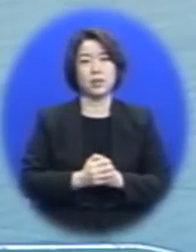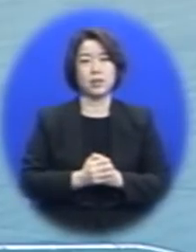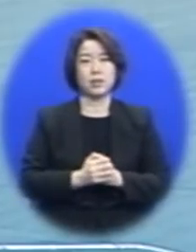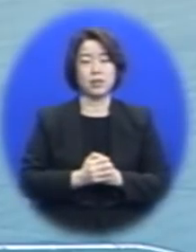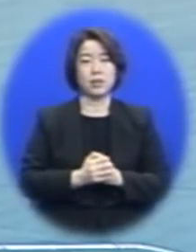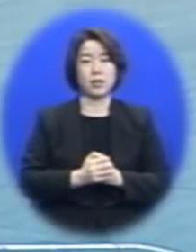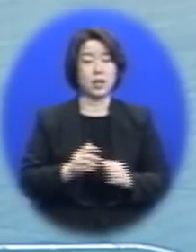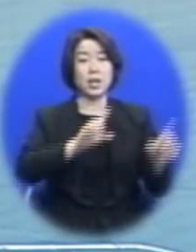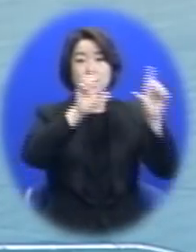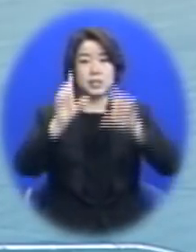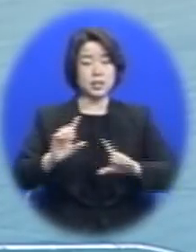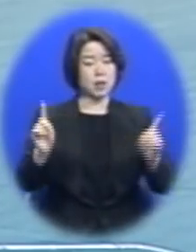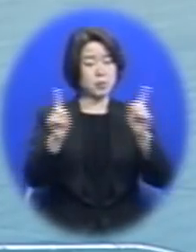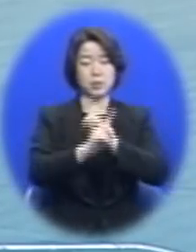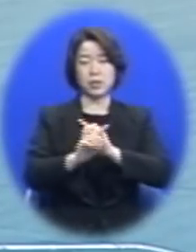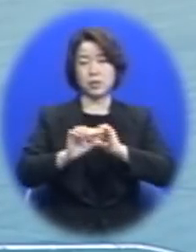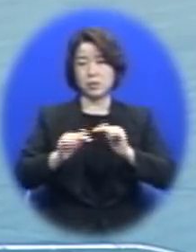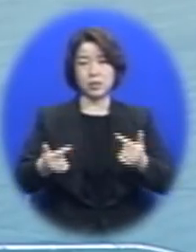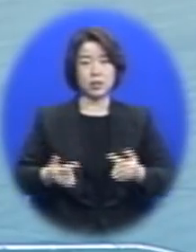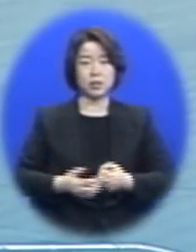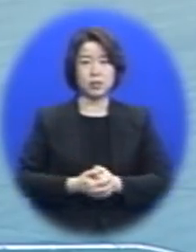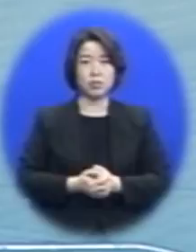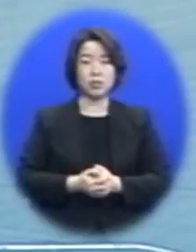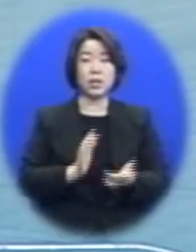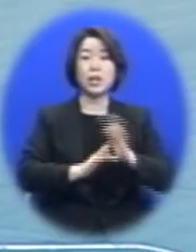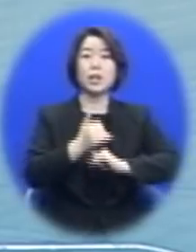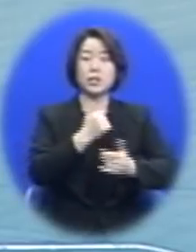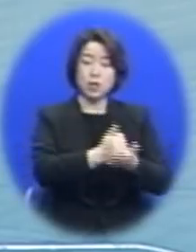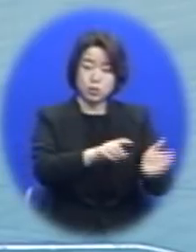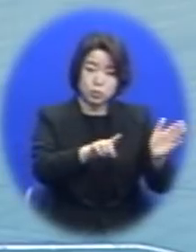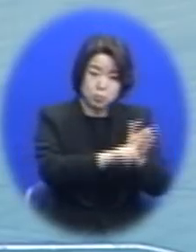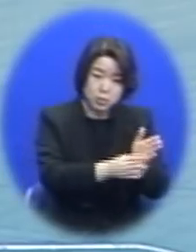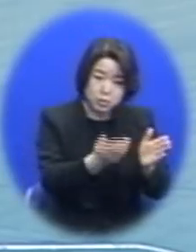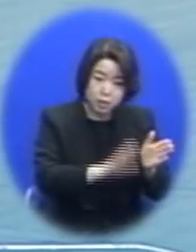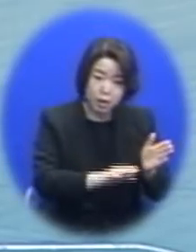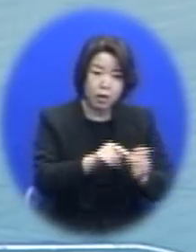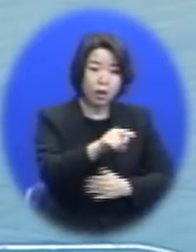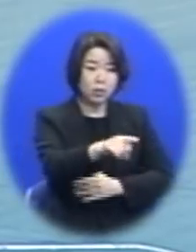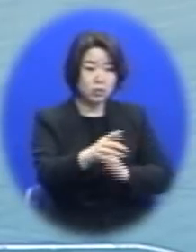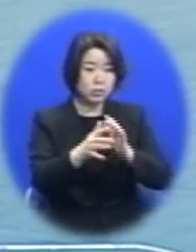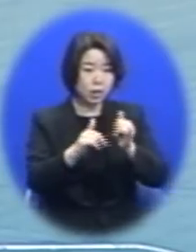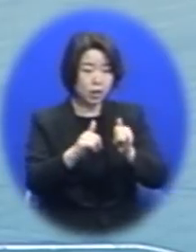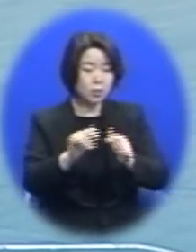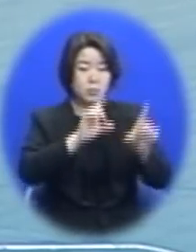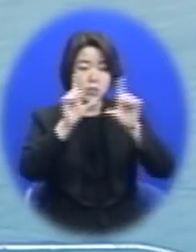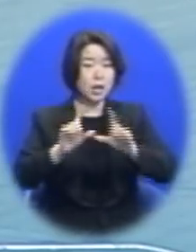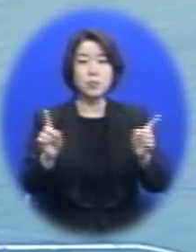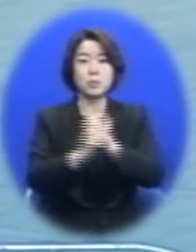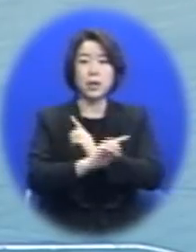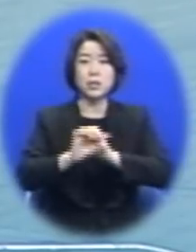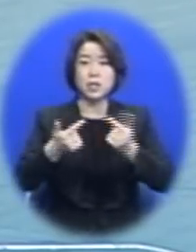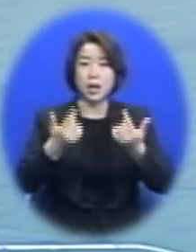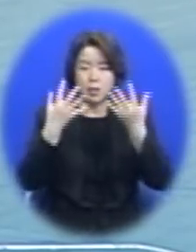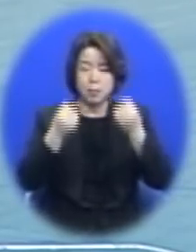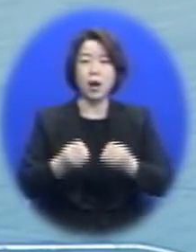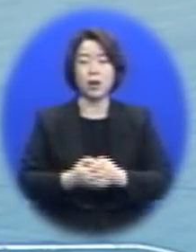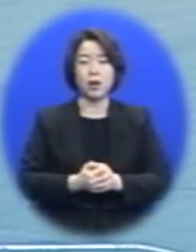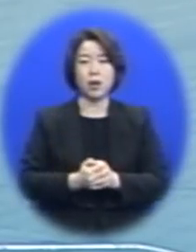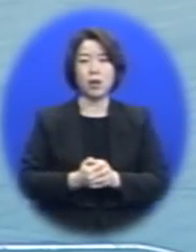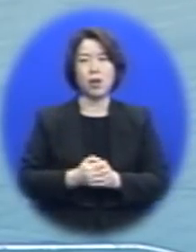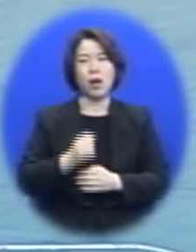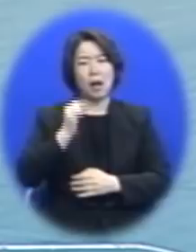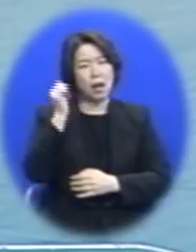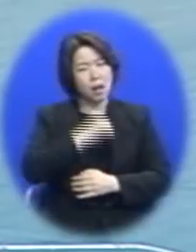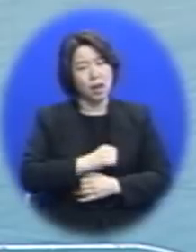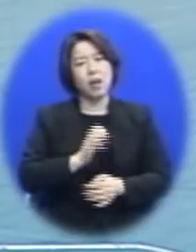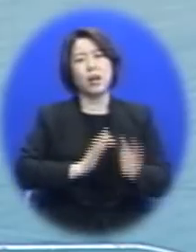삶이 안 바뀌는 거예요 예수를 믿는 제 삶은 안 바뀌는 사람들이 너무 많은 거예요 아 그렇구나